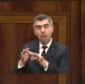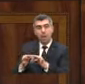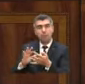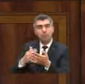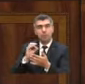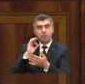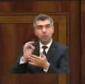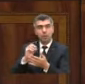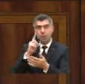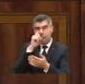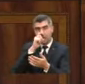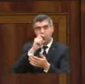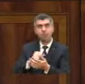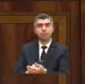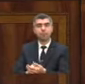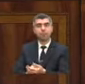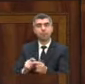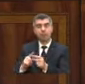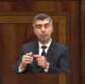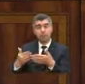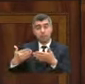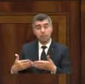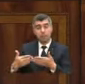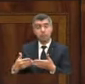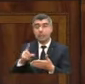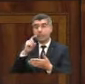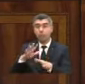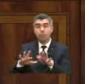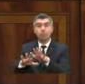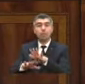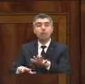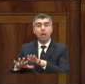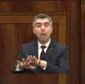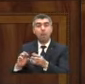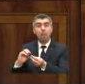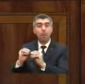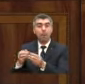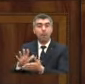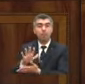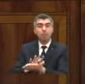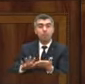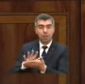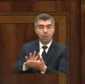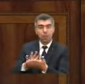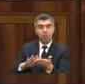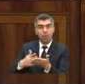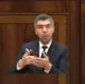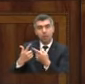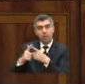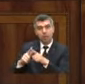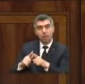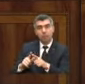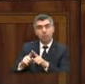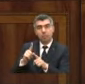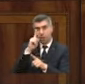والاجتماعية المزرية، لأن بلادنا على وشك انهيار اجتماعي حقيقي قد تكون له تداعيات لا قدر الله وخيمة. وأملنا كبير